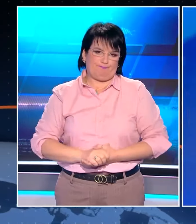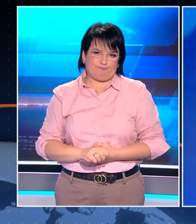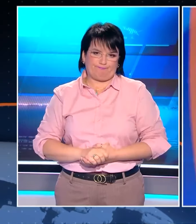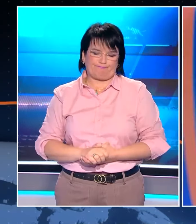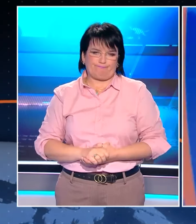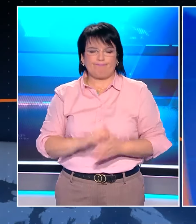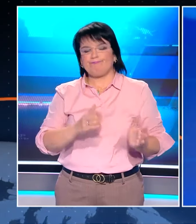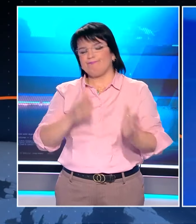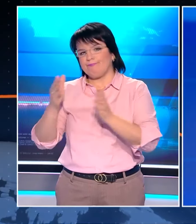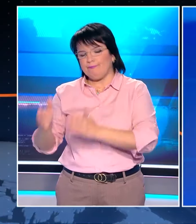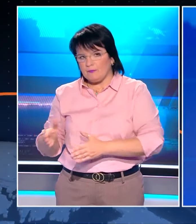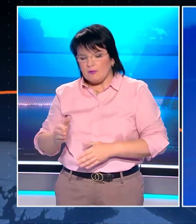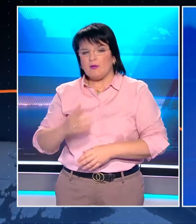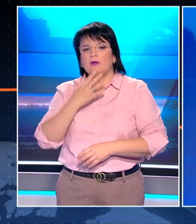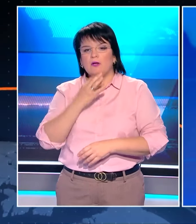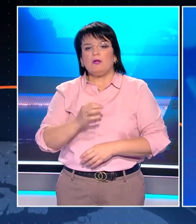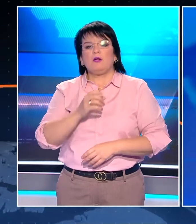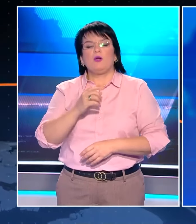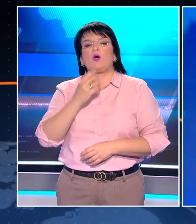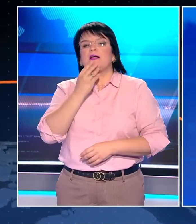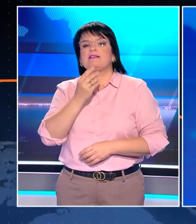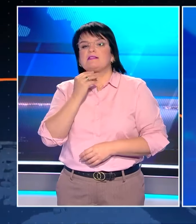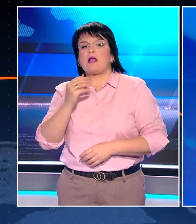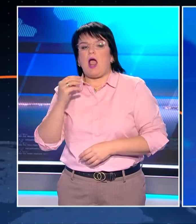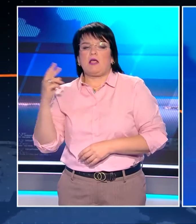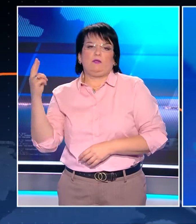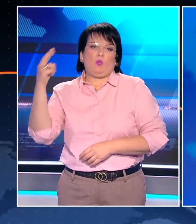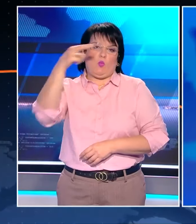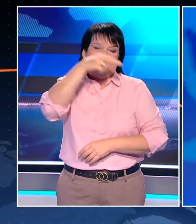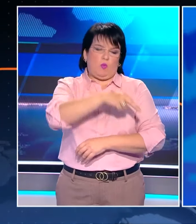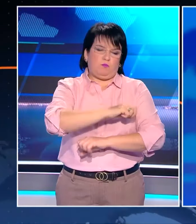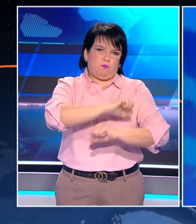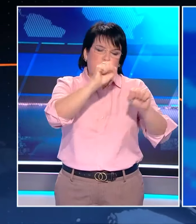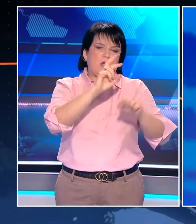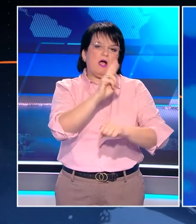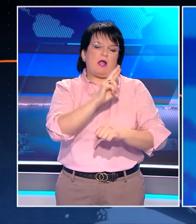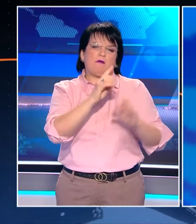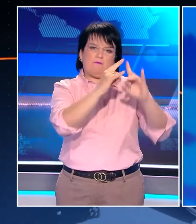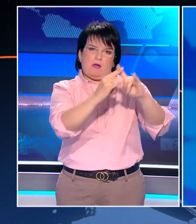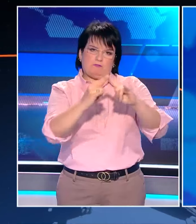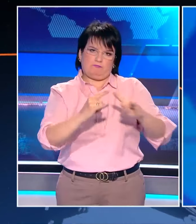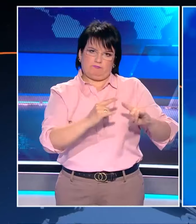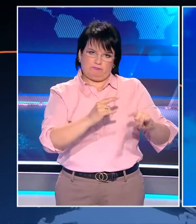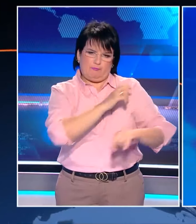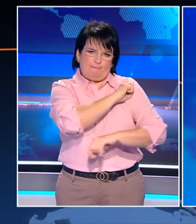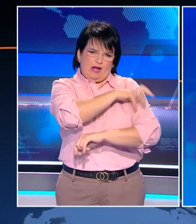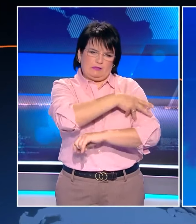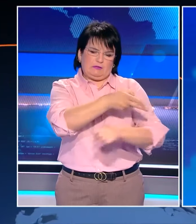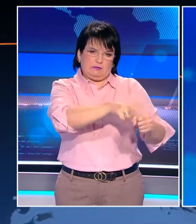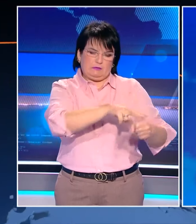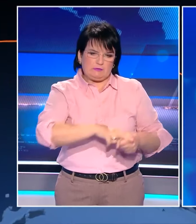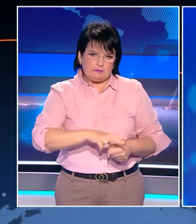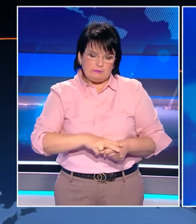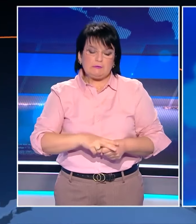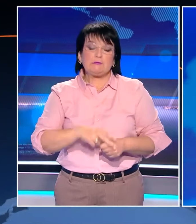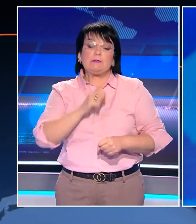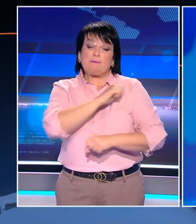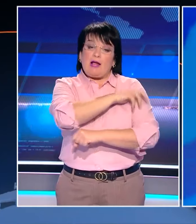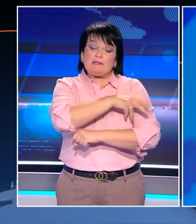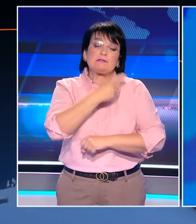Τραγωδία στη Ράφα μετά το χθεσινό βραδινό χτύπημα των Ισραηλινών κοντά στον καταβλισμό των εκτοπισμένων. Για σφαγή κάνουν λόγο